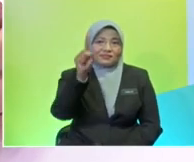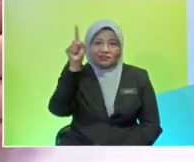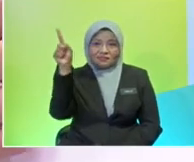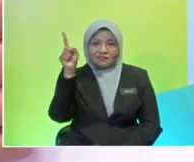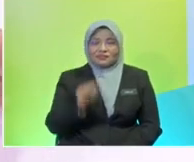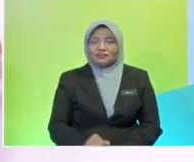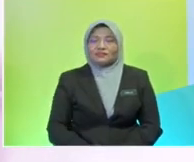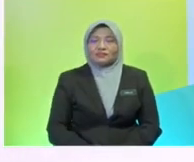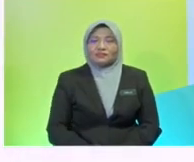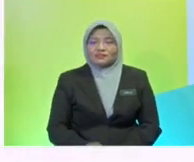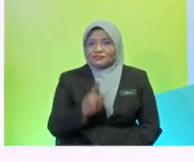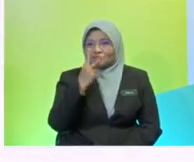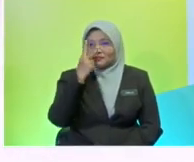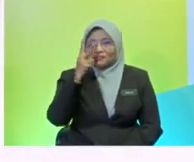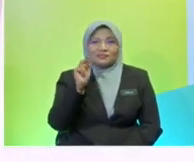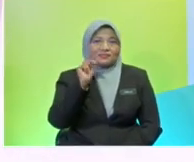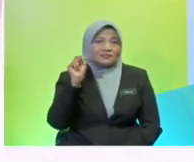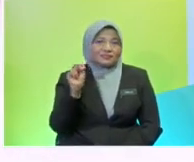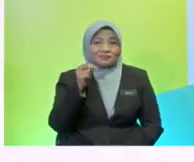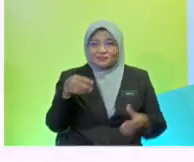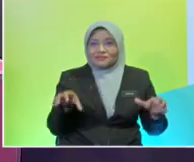murid-muria Cikgu boleh